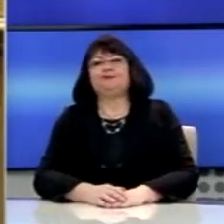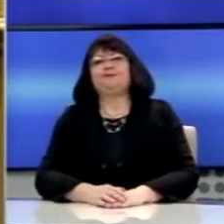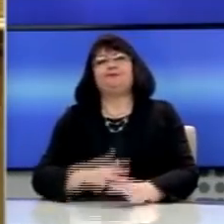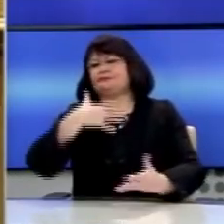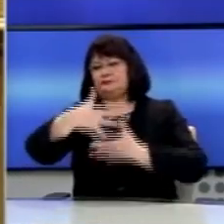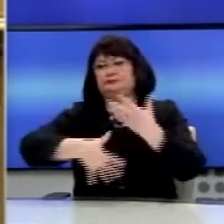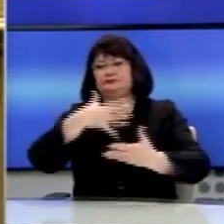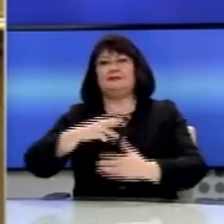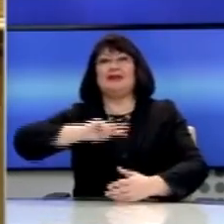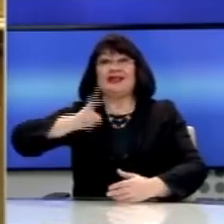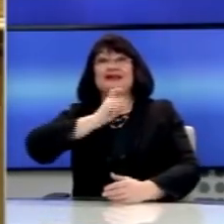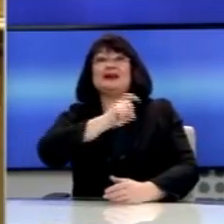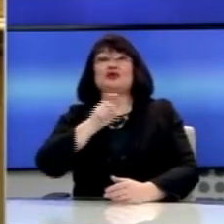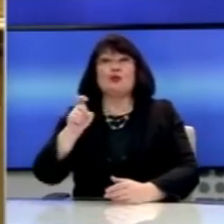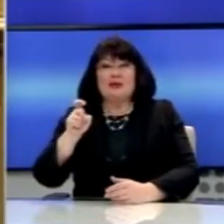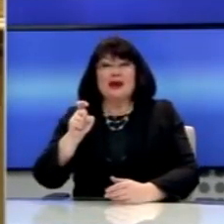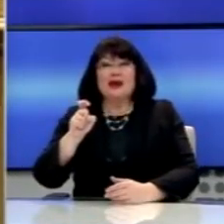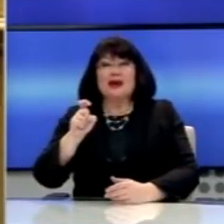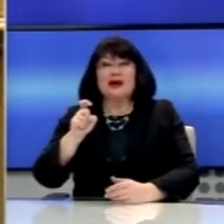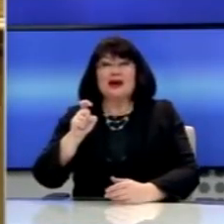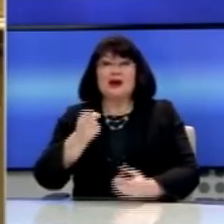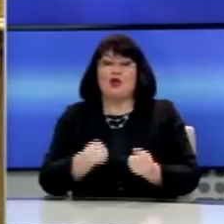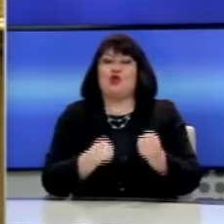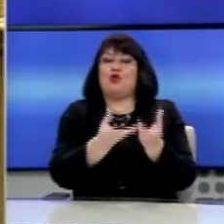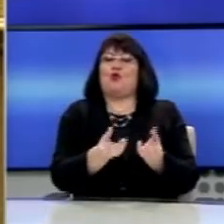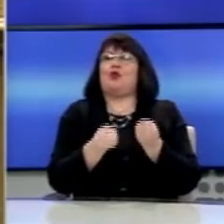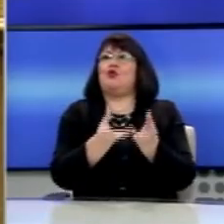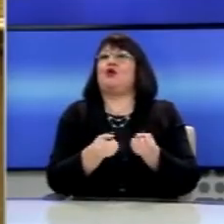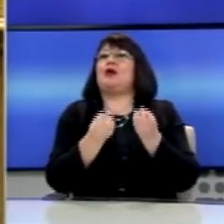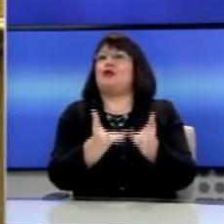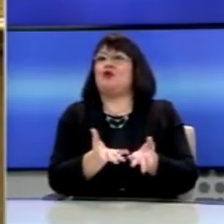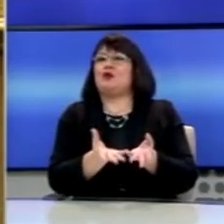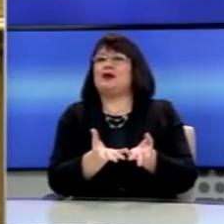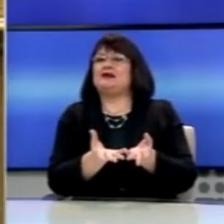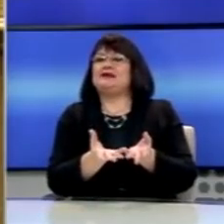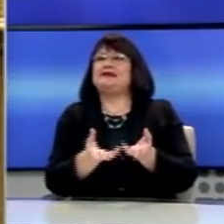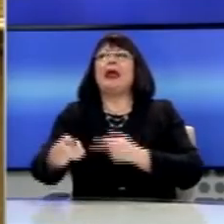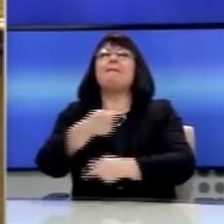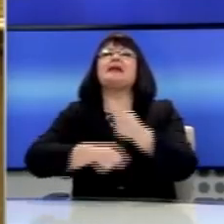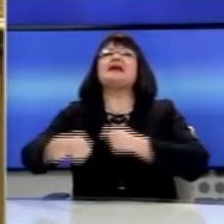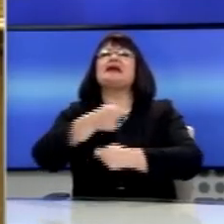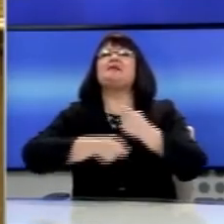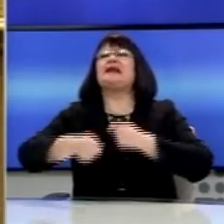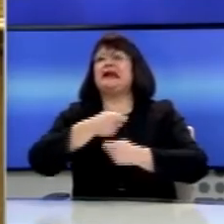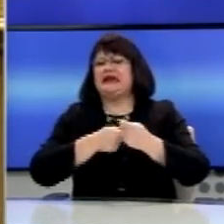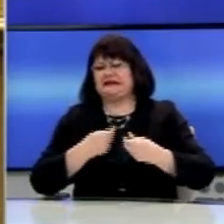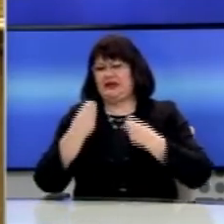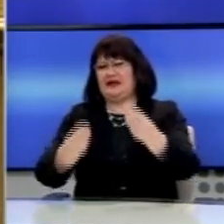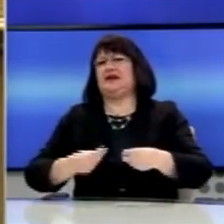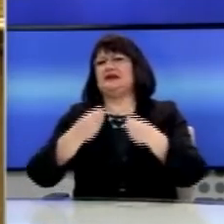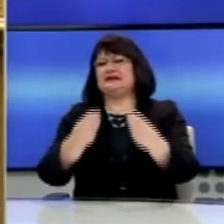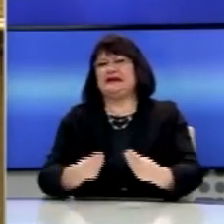μπερδέψει τα δισεκατομμύρια και τα άλλα δωράκια που μοιράζετε σε διάφορους επιχειρηματικούς ομίλους με